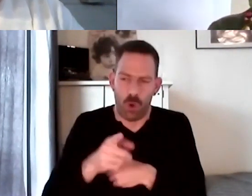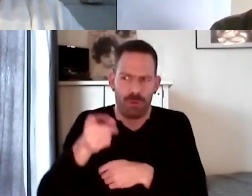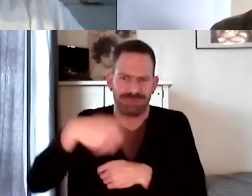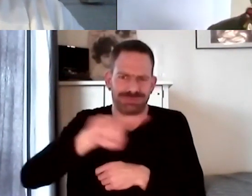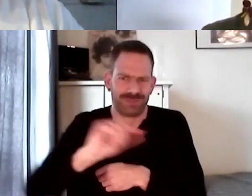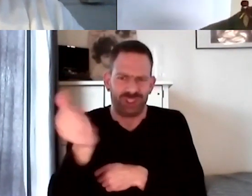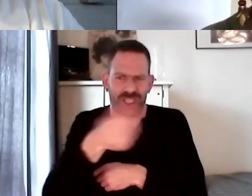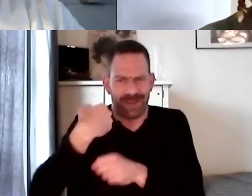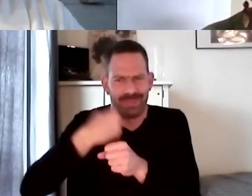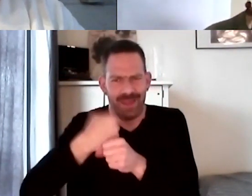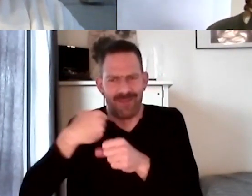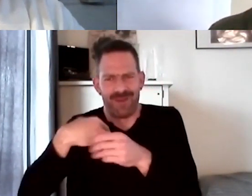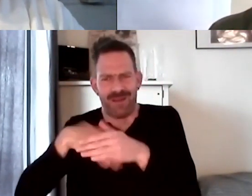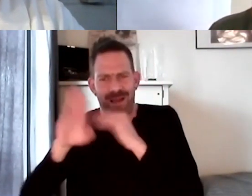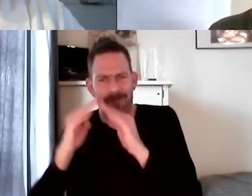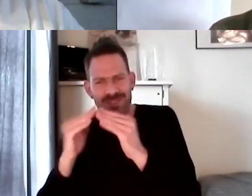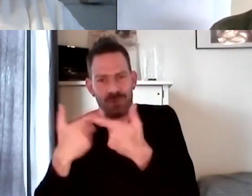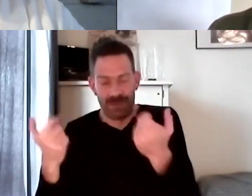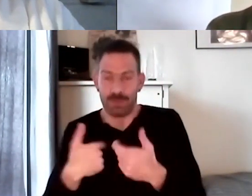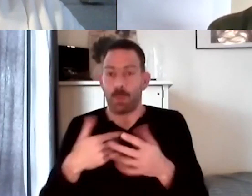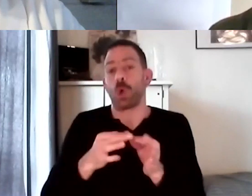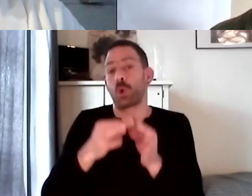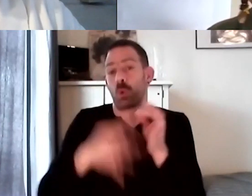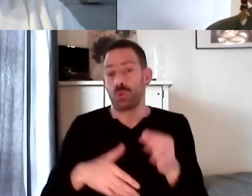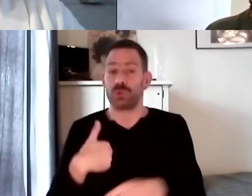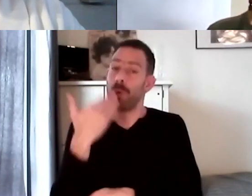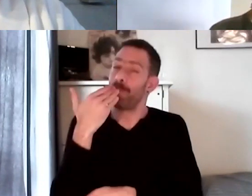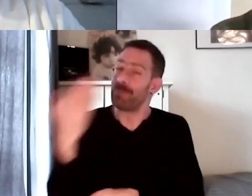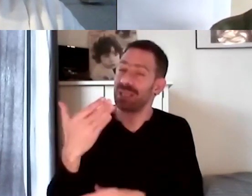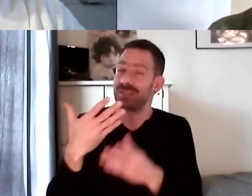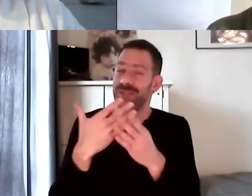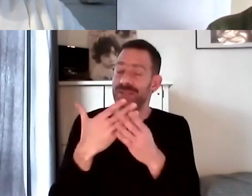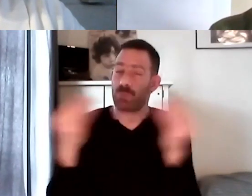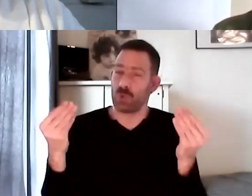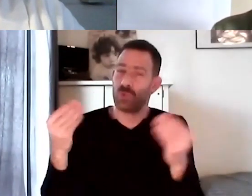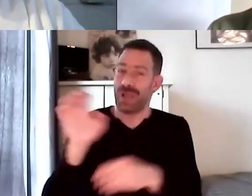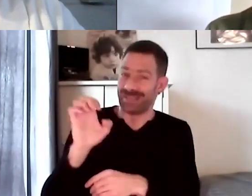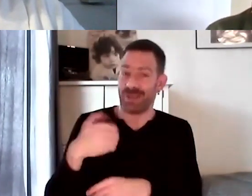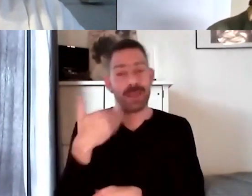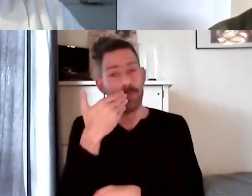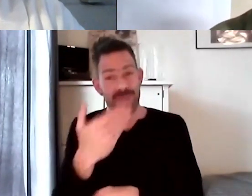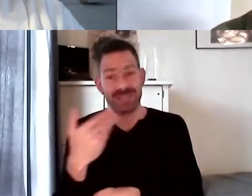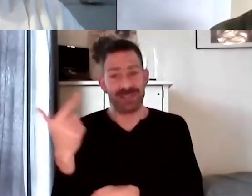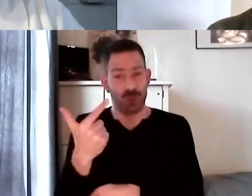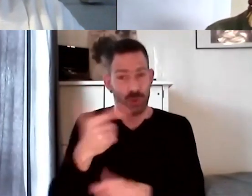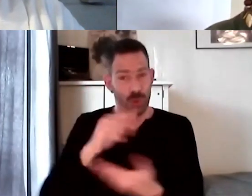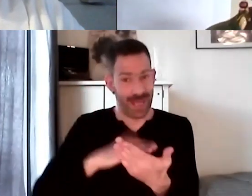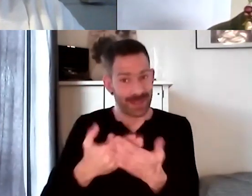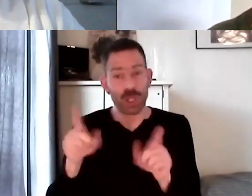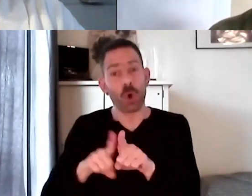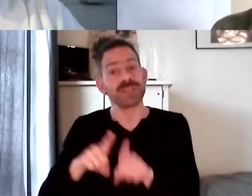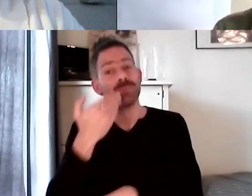voulais conclure. En tout cas, merci beaucoup, Elisabeth. Merci à nos traducteurs. Merci aussi à Sophie qui nous anime ce